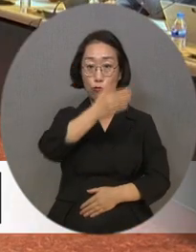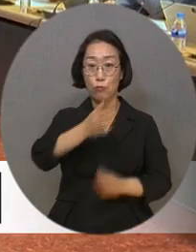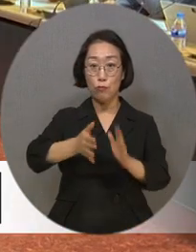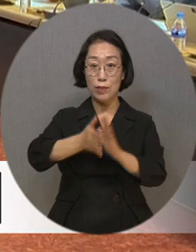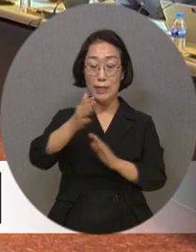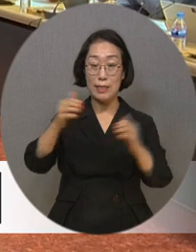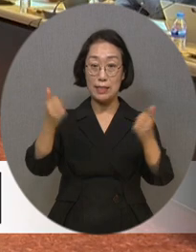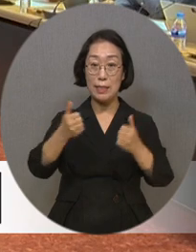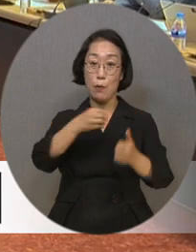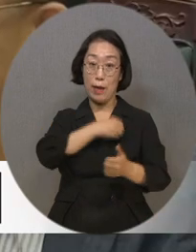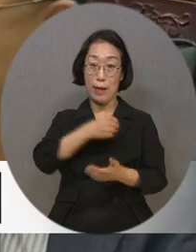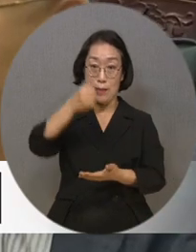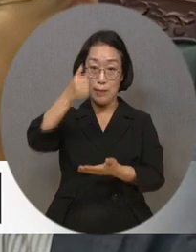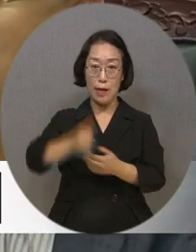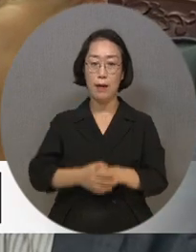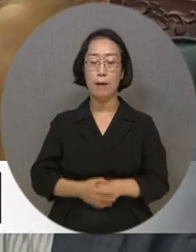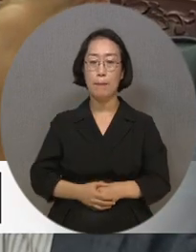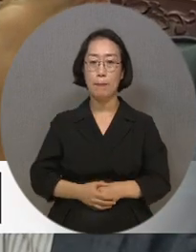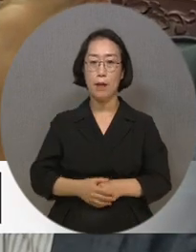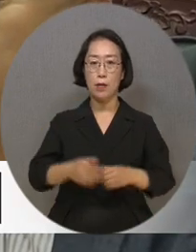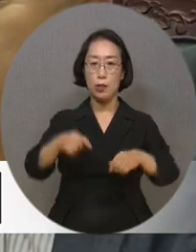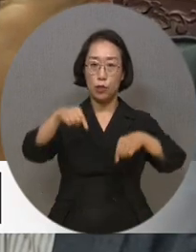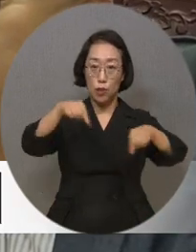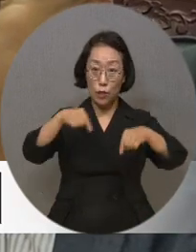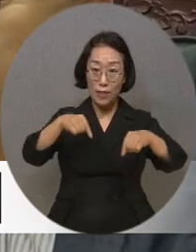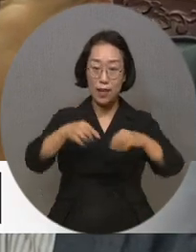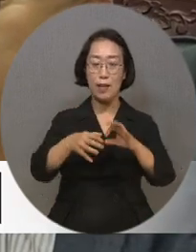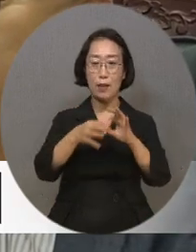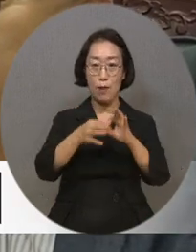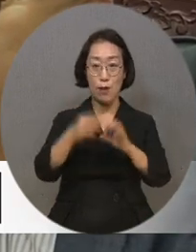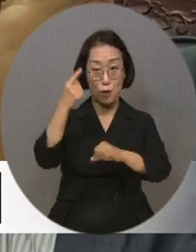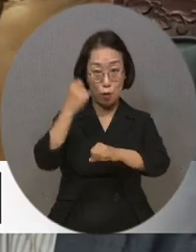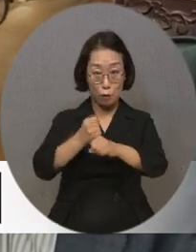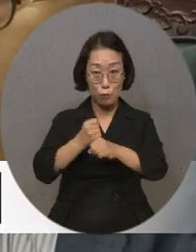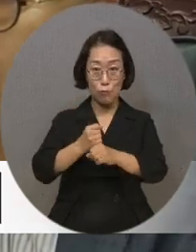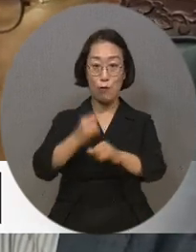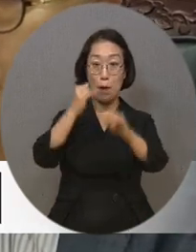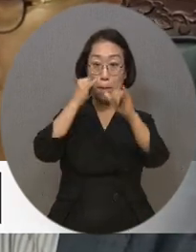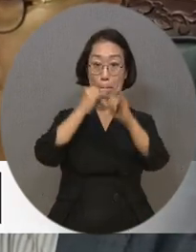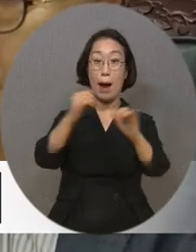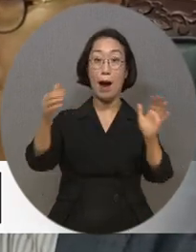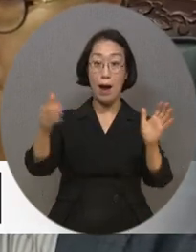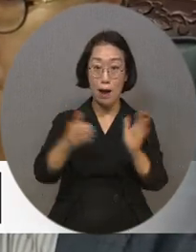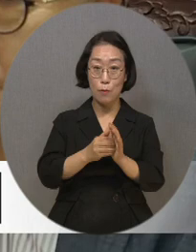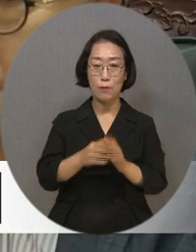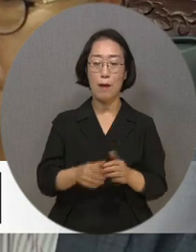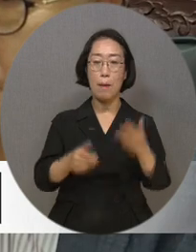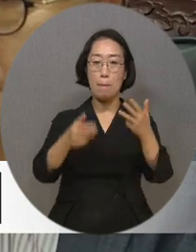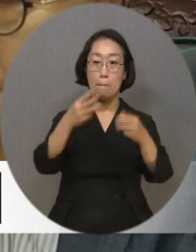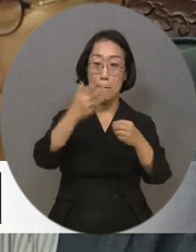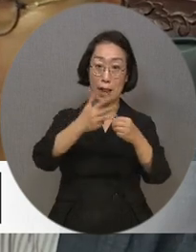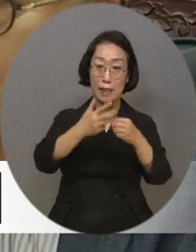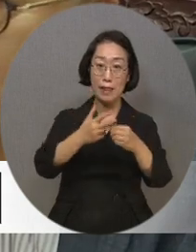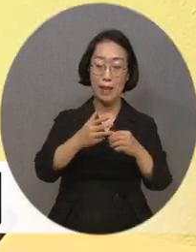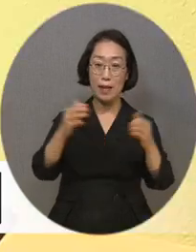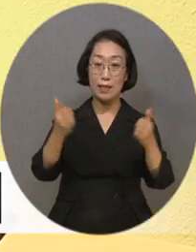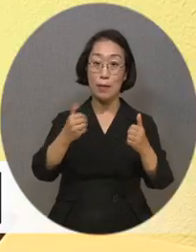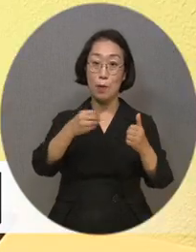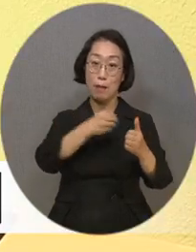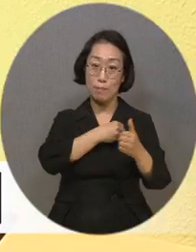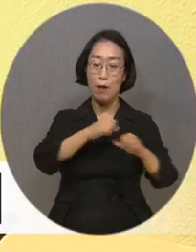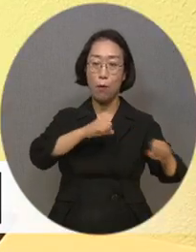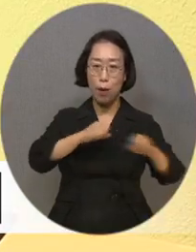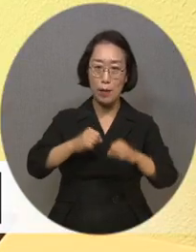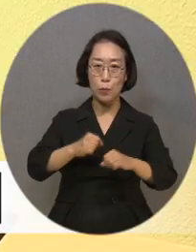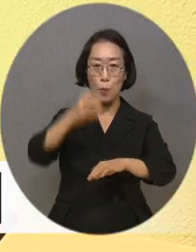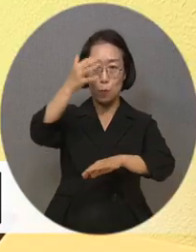2023 지방의정대상 정책연구기초의회 부문 대상 수상 등 제8대 여수시 의회의 활동과